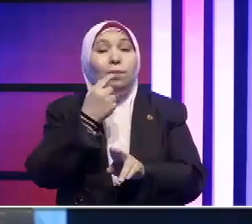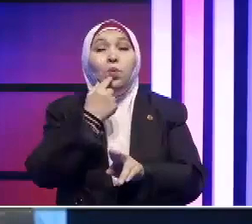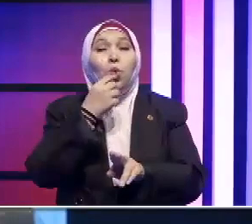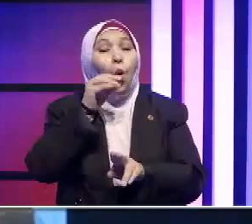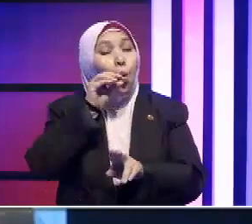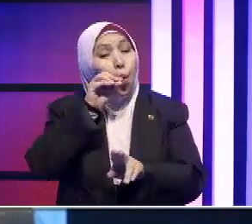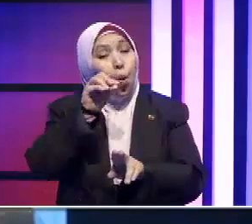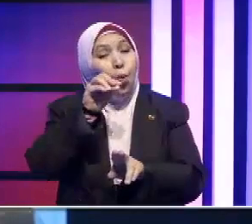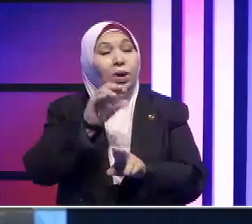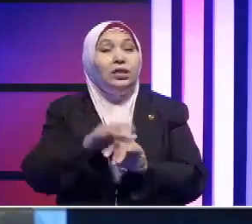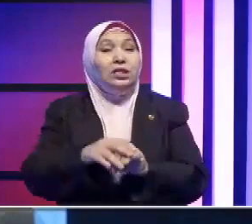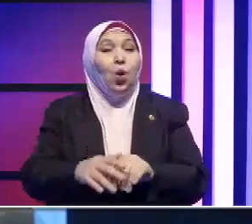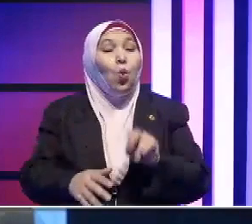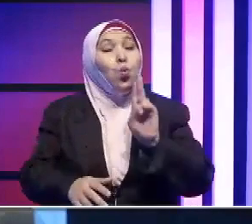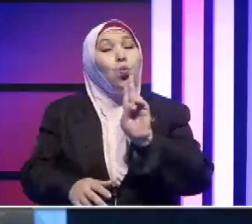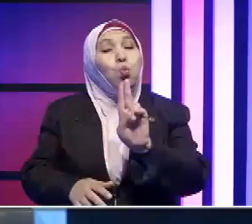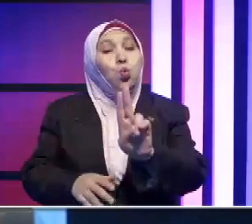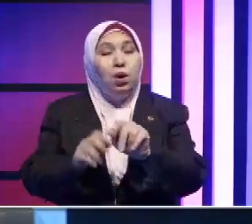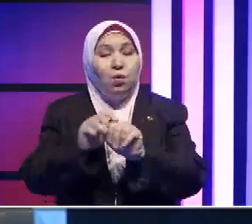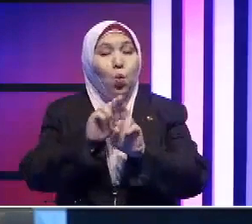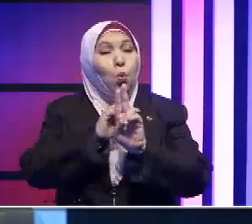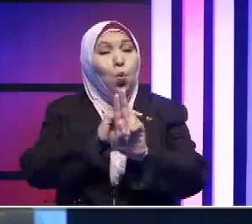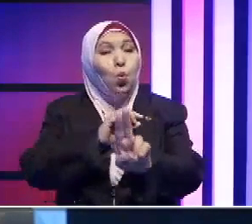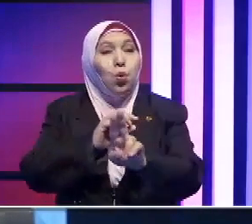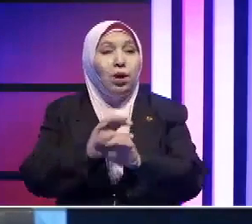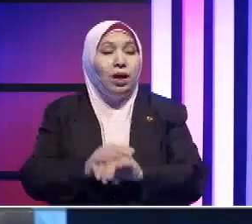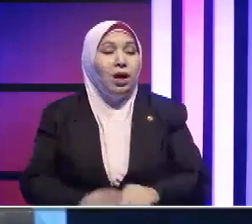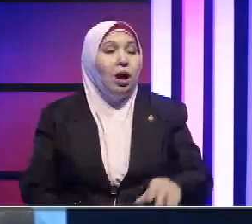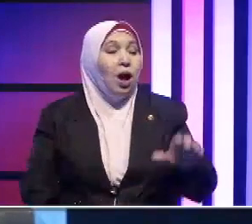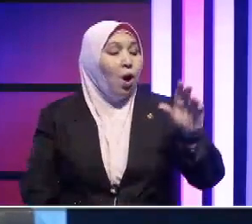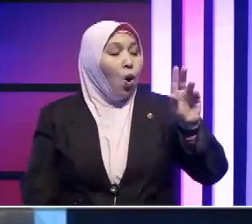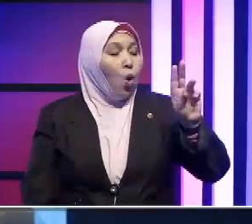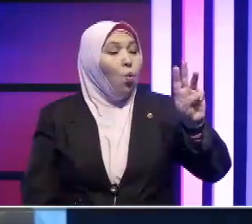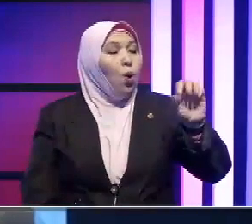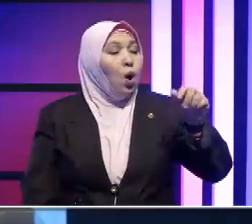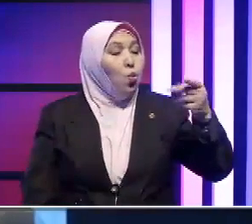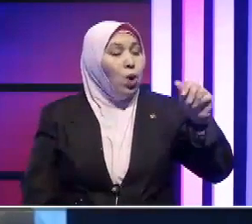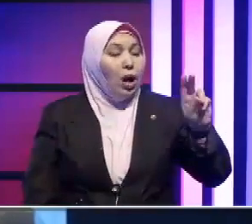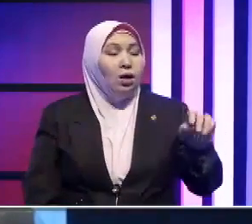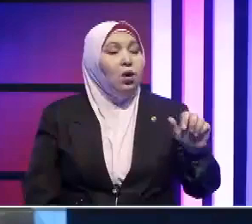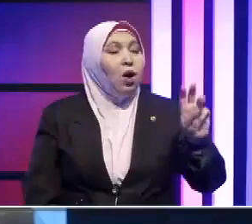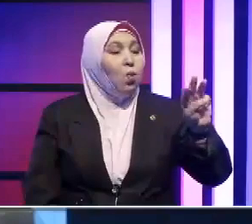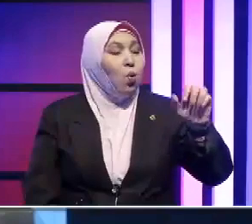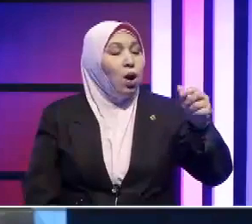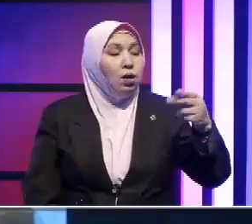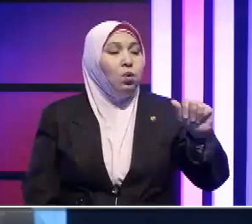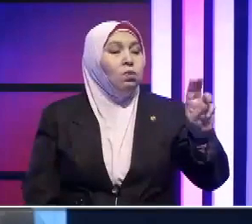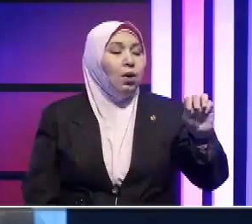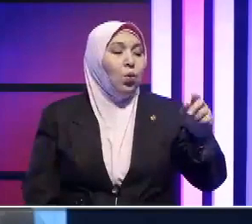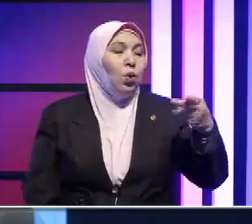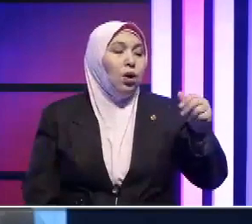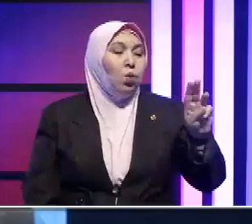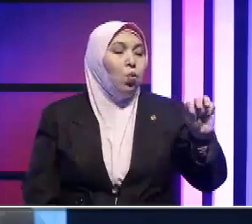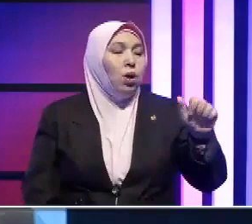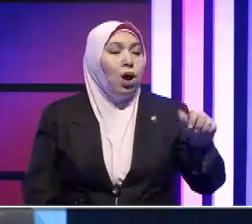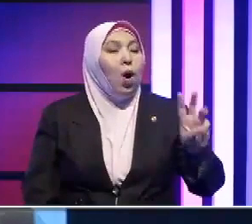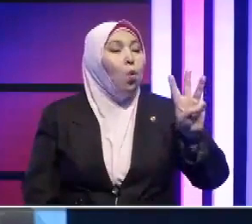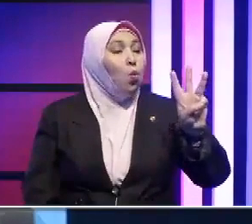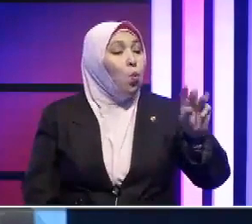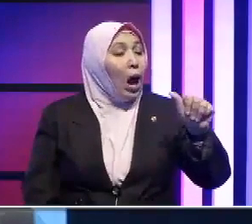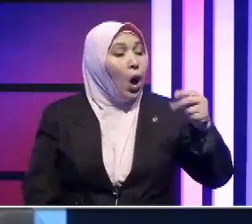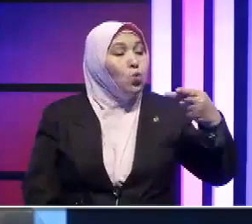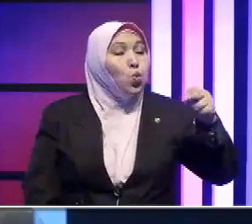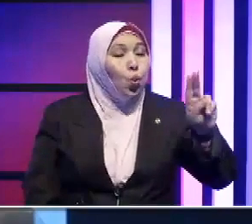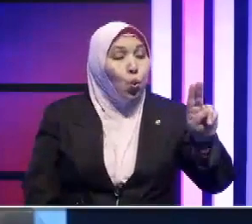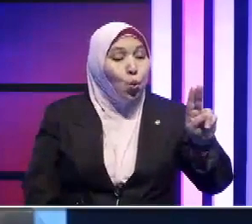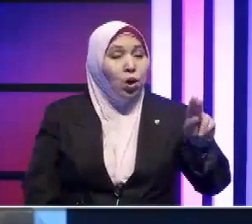U, kita muncunglah mulut. Jangan wa huwa mulid, wa huwa mulid, wa huwa. Yang mana yang